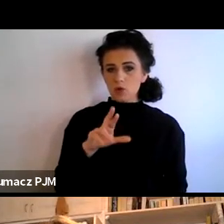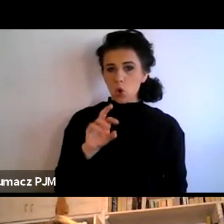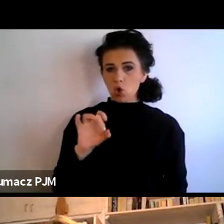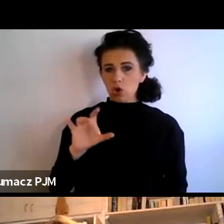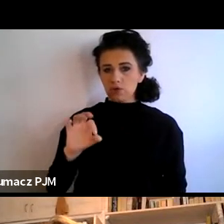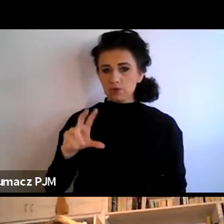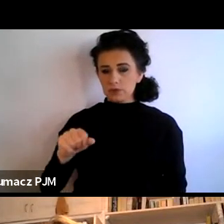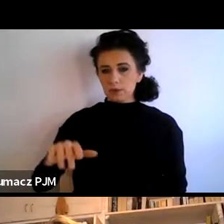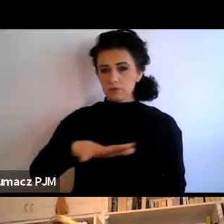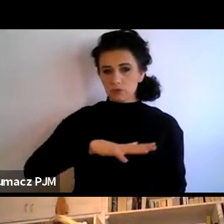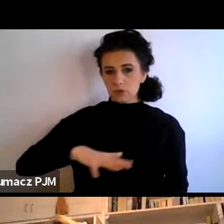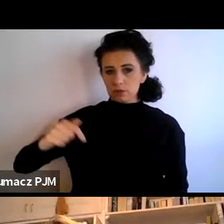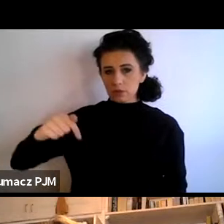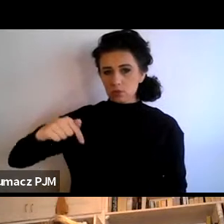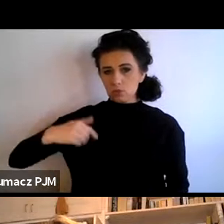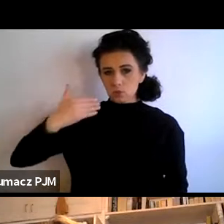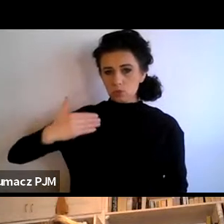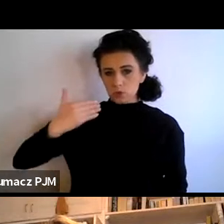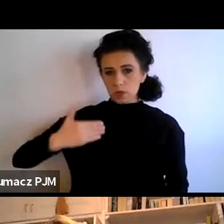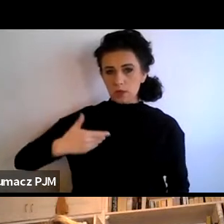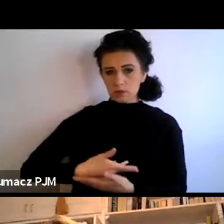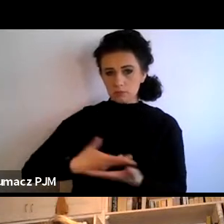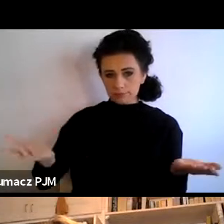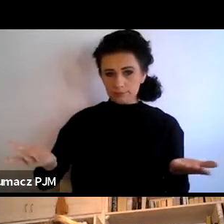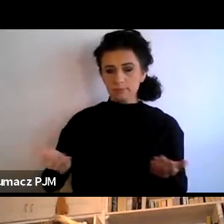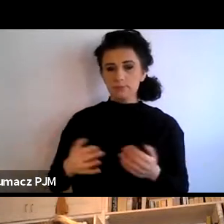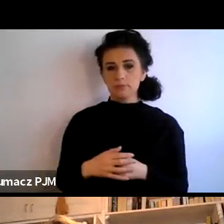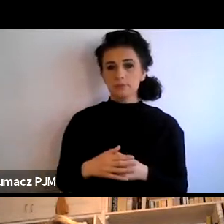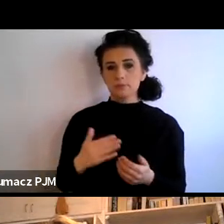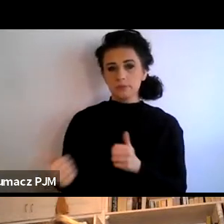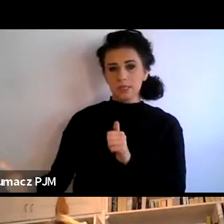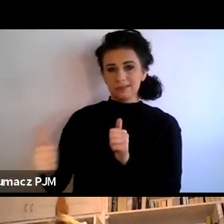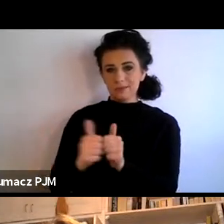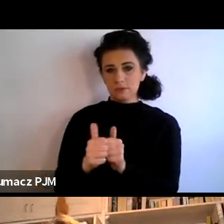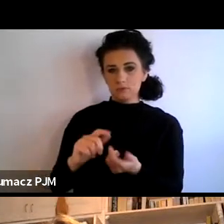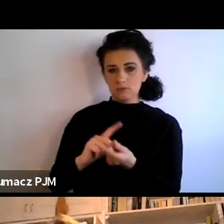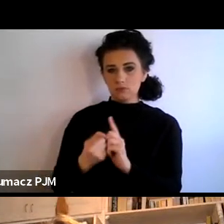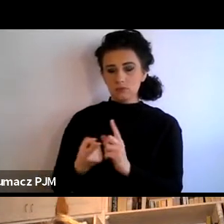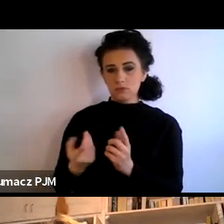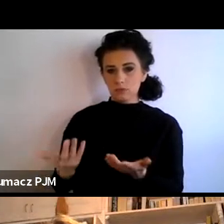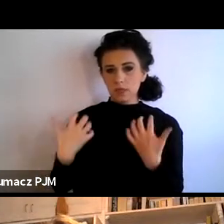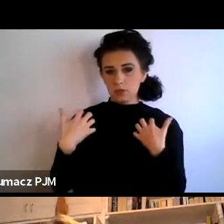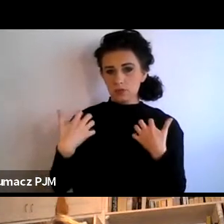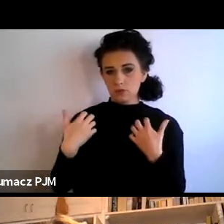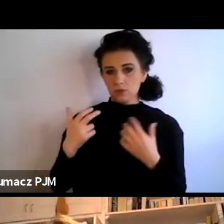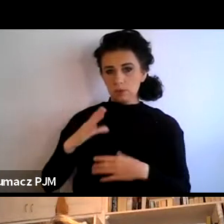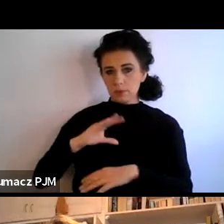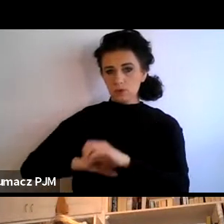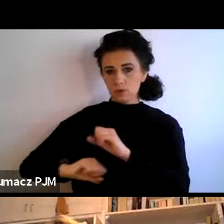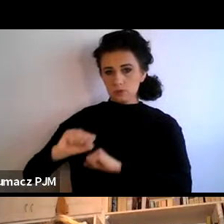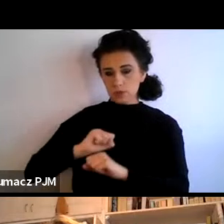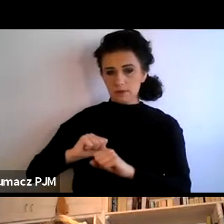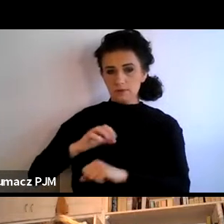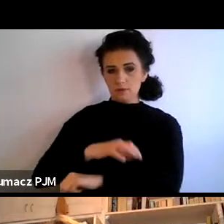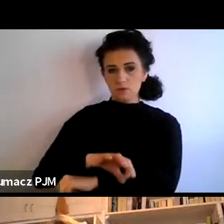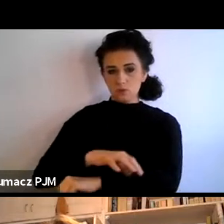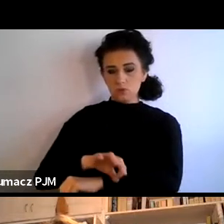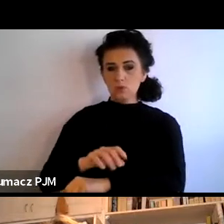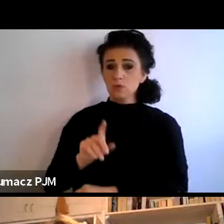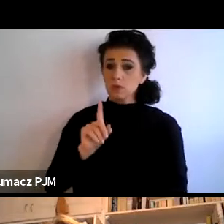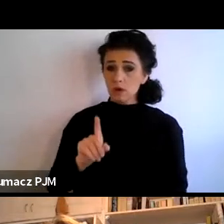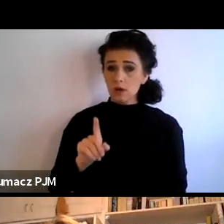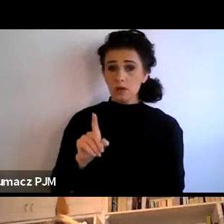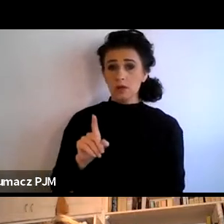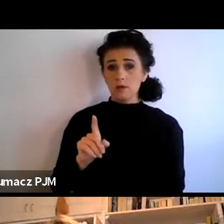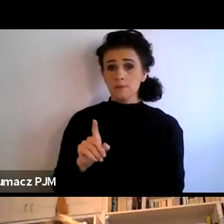na uczelni, gdzie asystent może spotykać się ze studentem z niepełnosprawnością, natomiast no tutaj są te